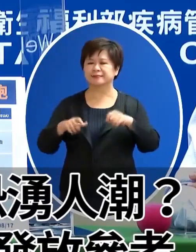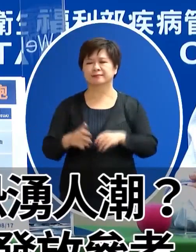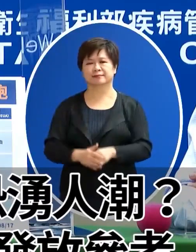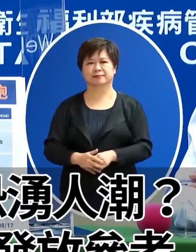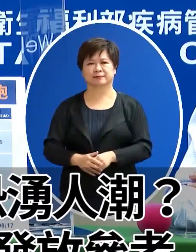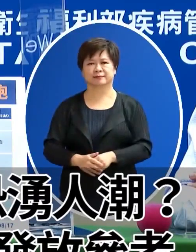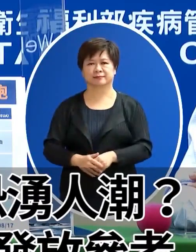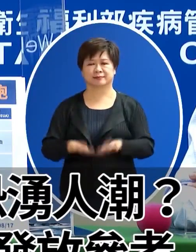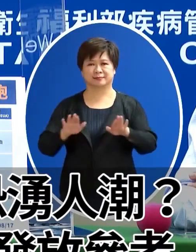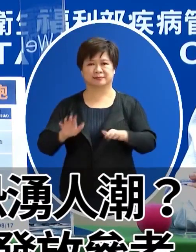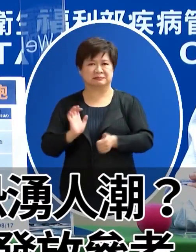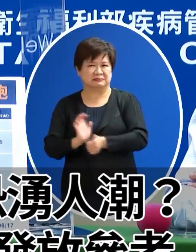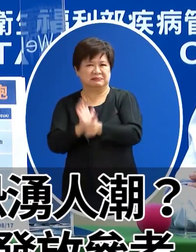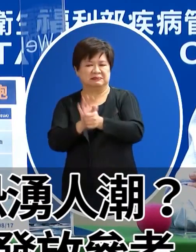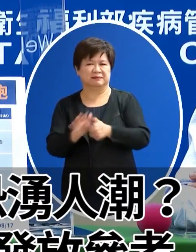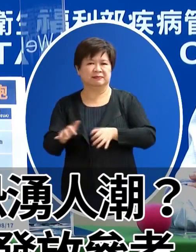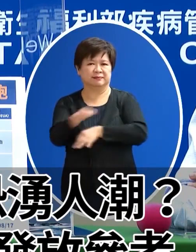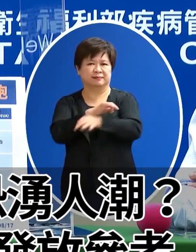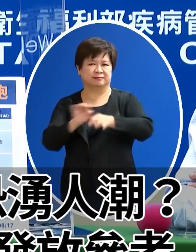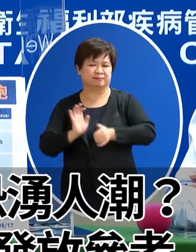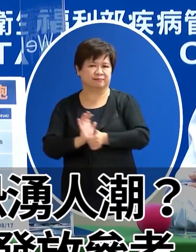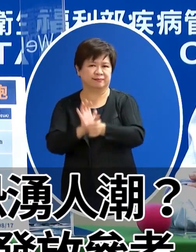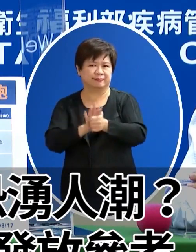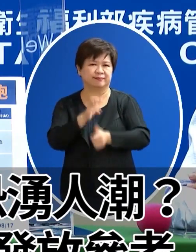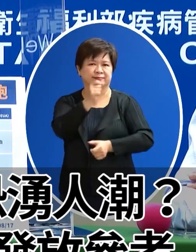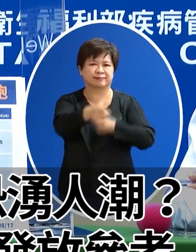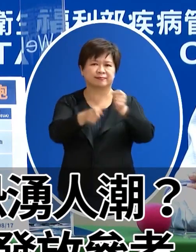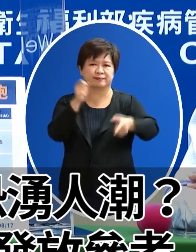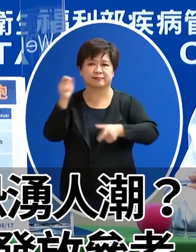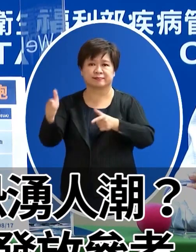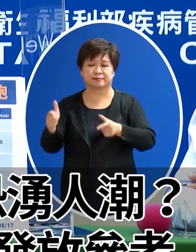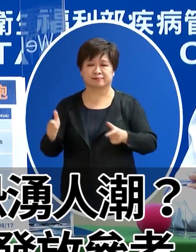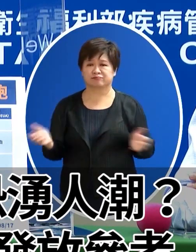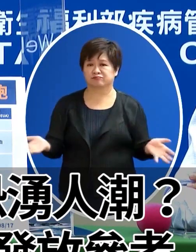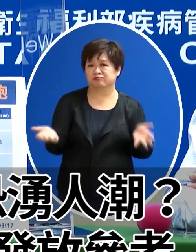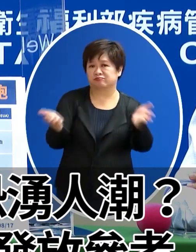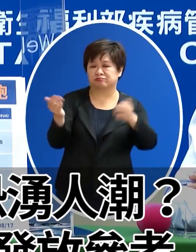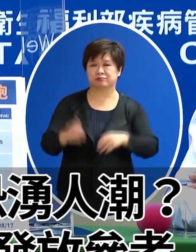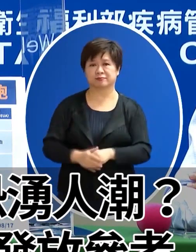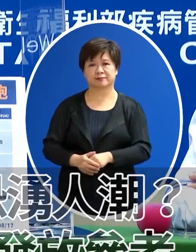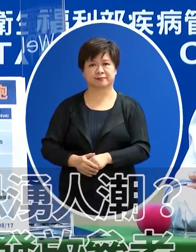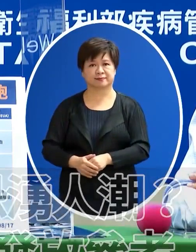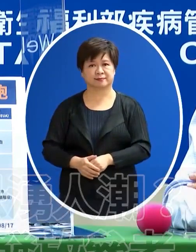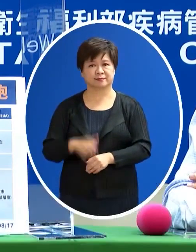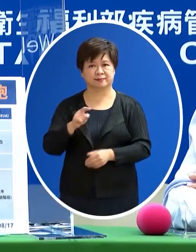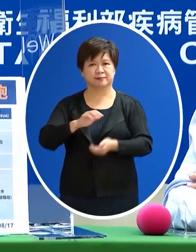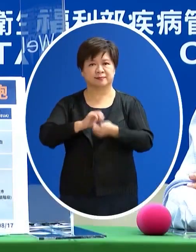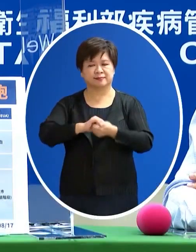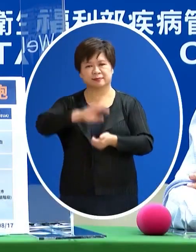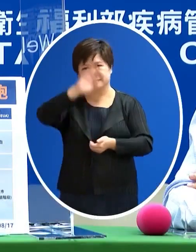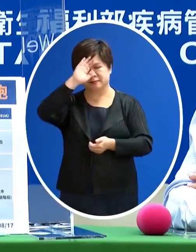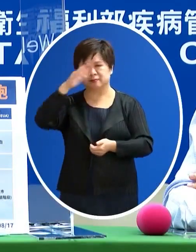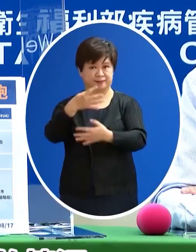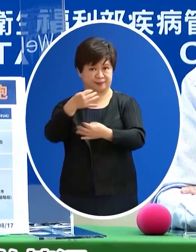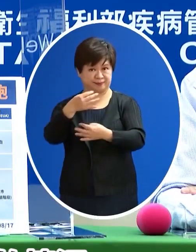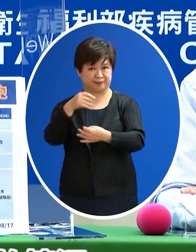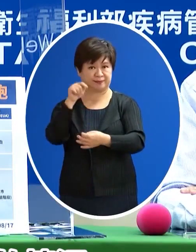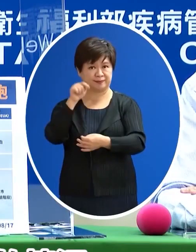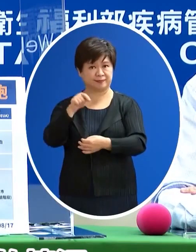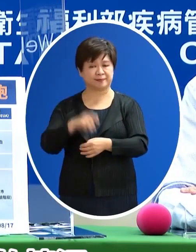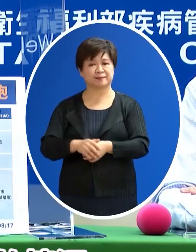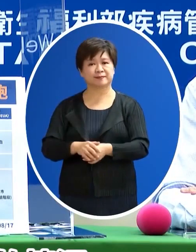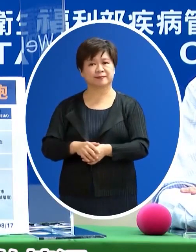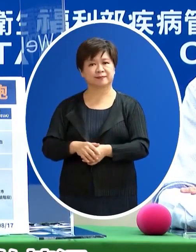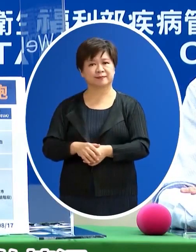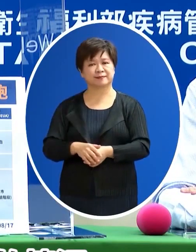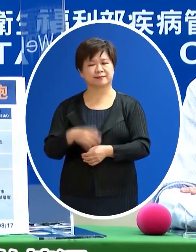它是一个振兴的，好，目标是为了振兴嘛。那振兴的时候，一定是在疫情比较稳定的时候，我们可以